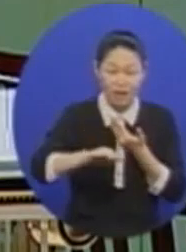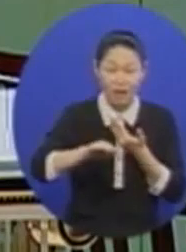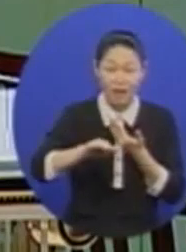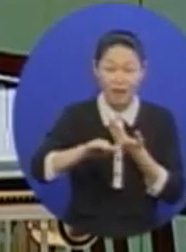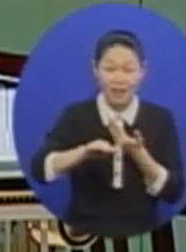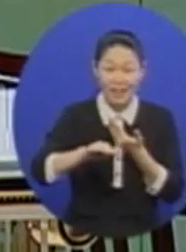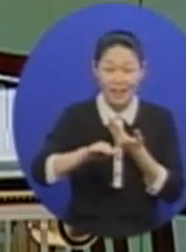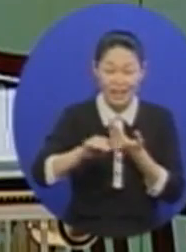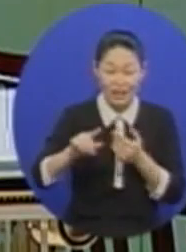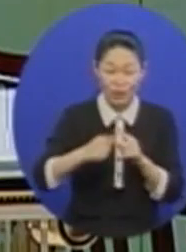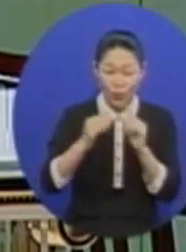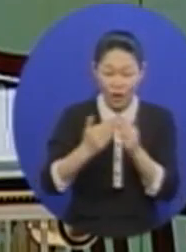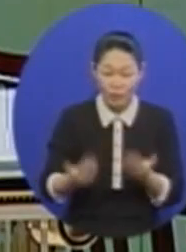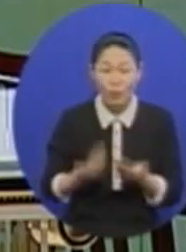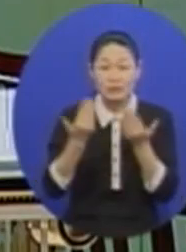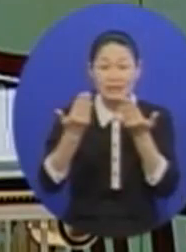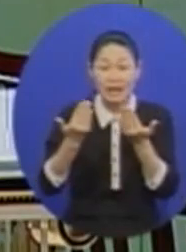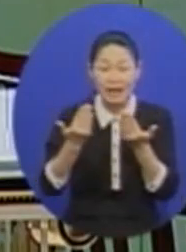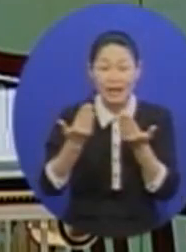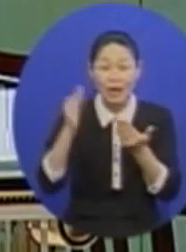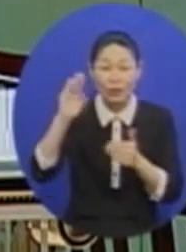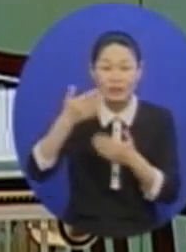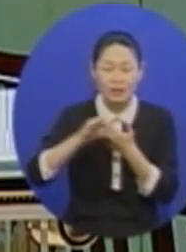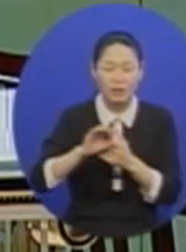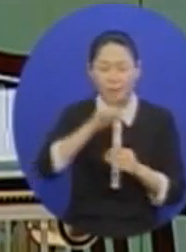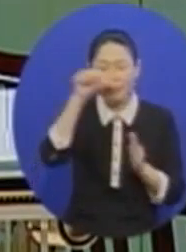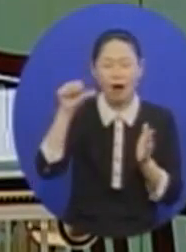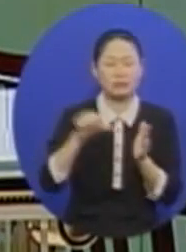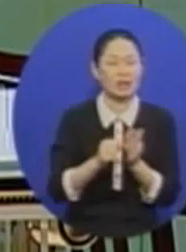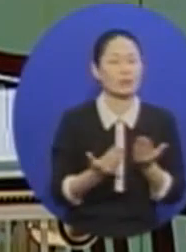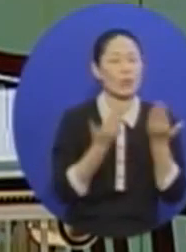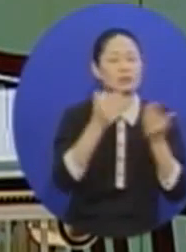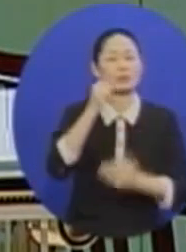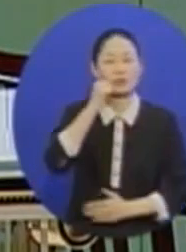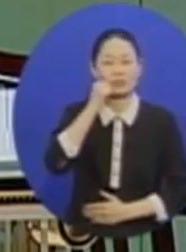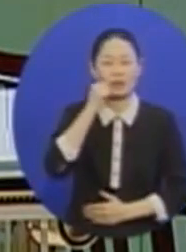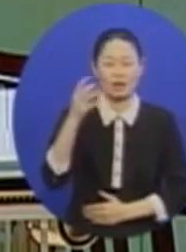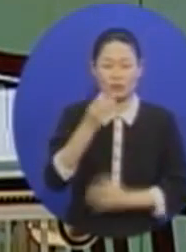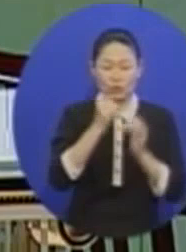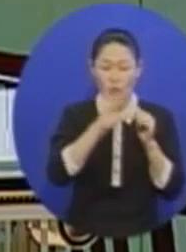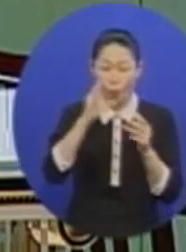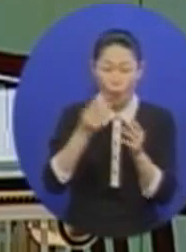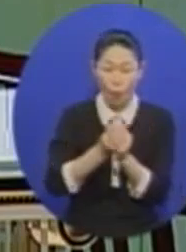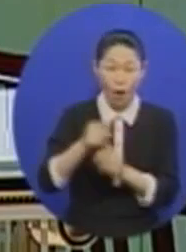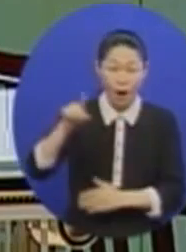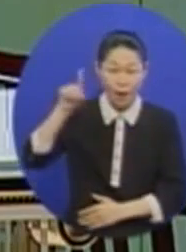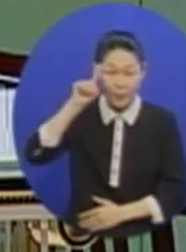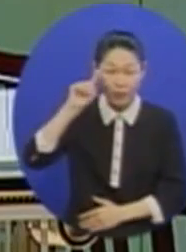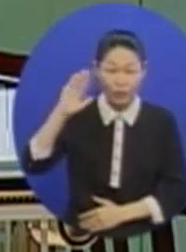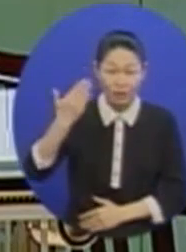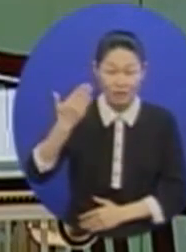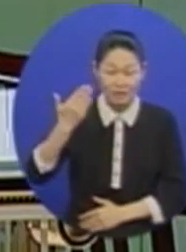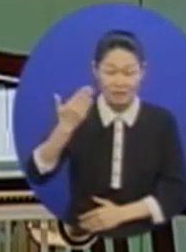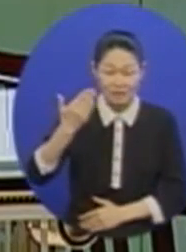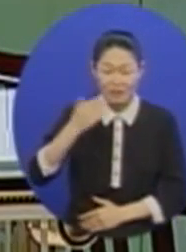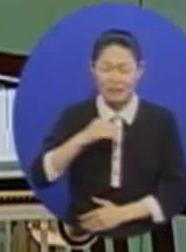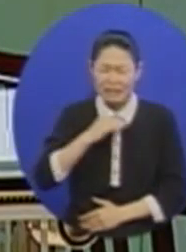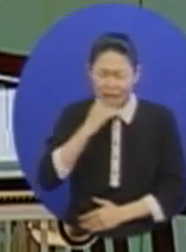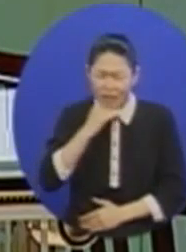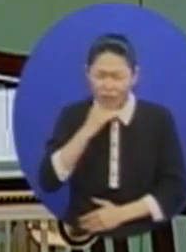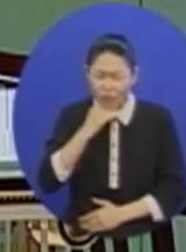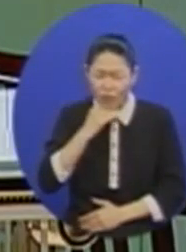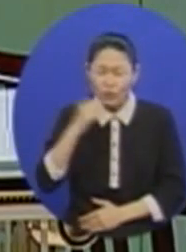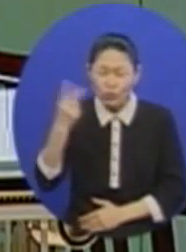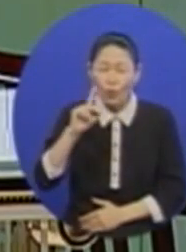평생 교회 봉사 할 수도 없어요 성도들이 완벽해 지기를 언제까지 기다리며 완벽에 졌는지 아닌지 어떻게